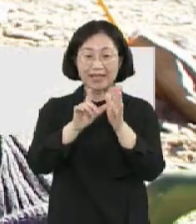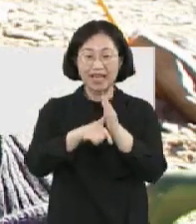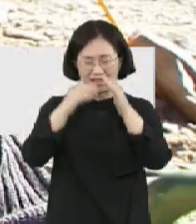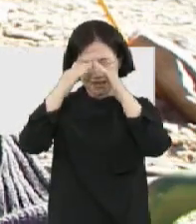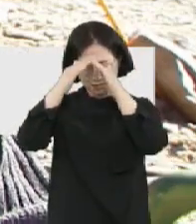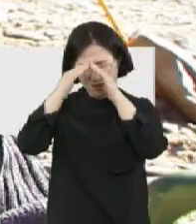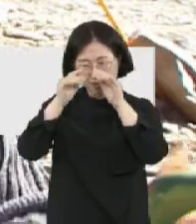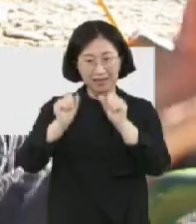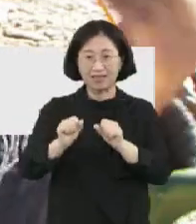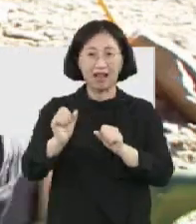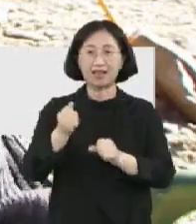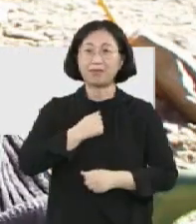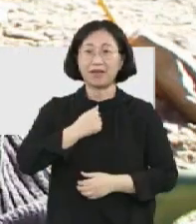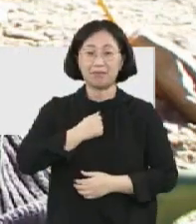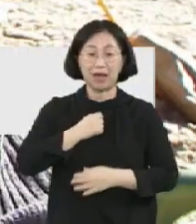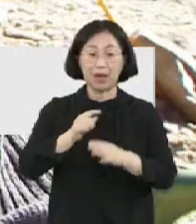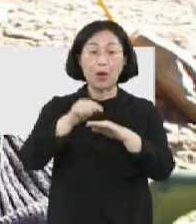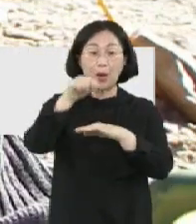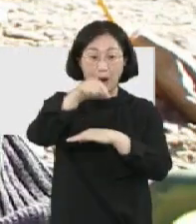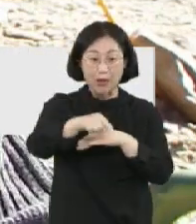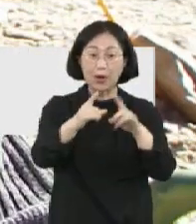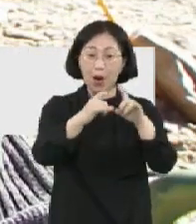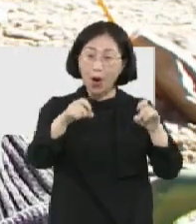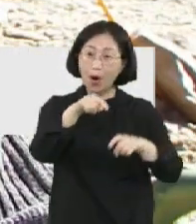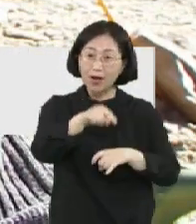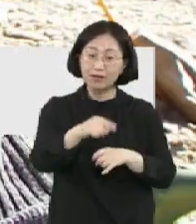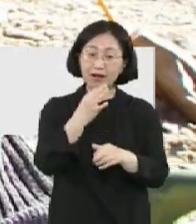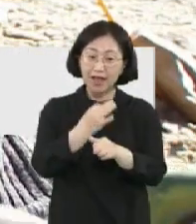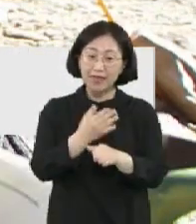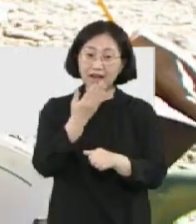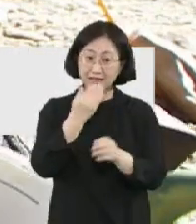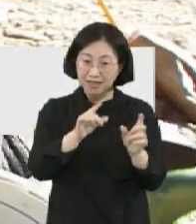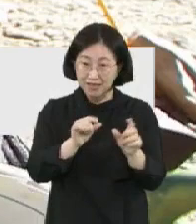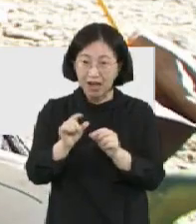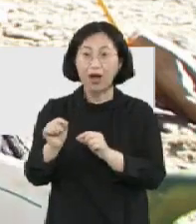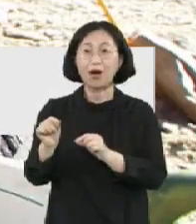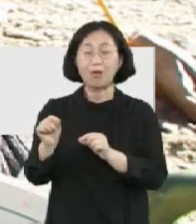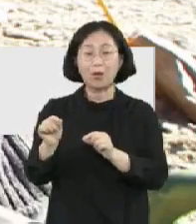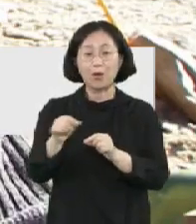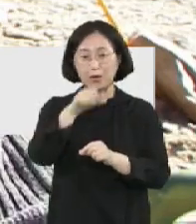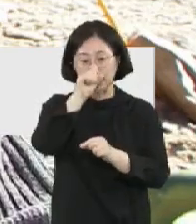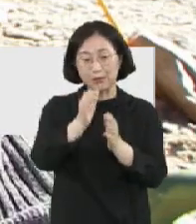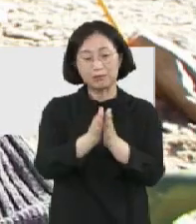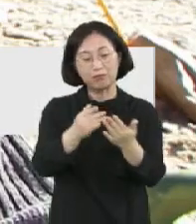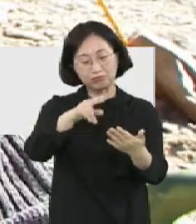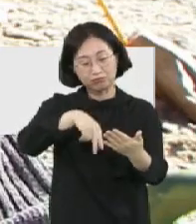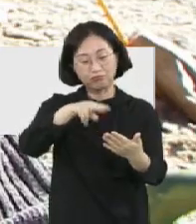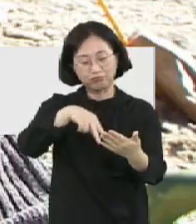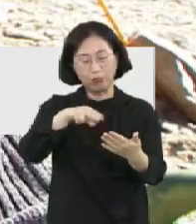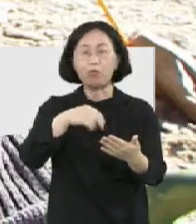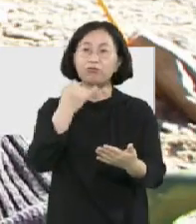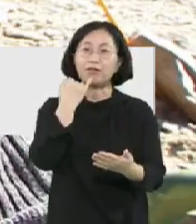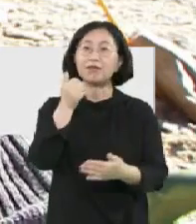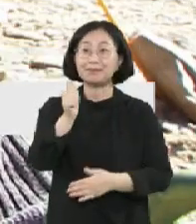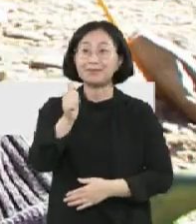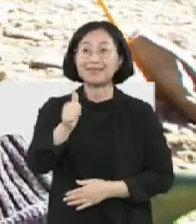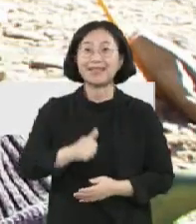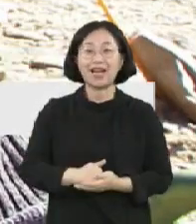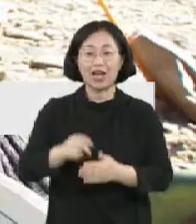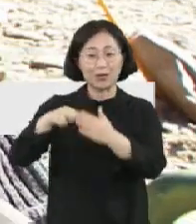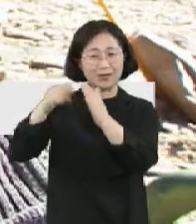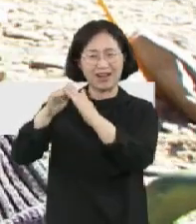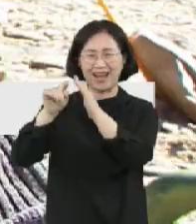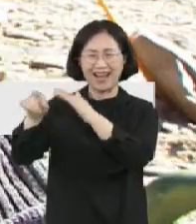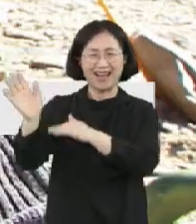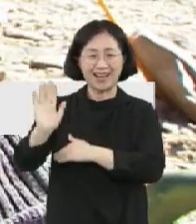있는 것보다는 잠깐 캠핑을 나오면서 간단한 식사와 함께 이렇게 좋은 책을 읽는 것도 괜찮다고 생각해서 도서관 대신